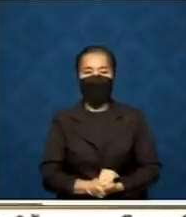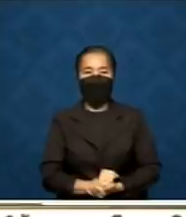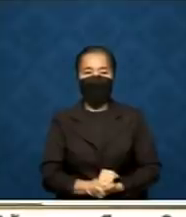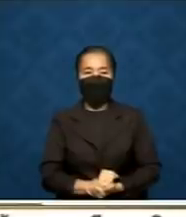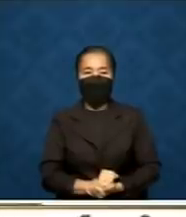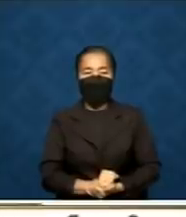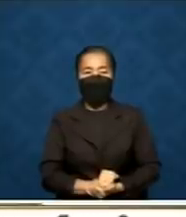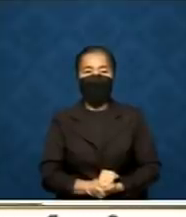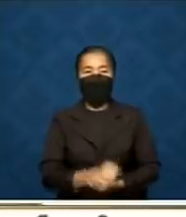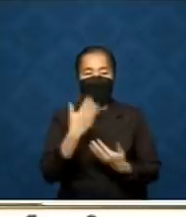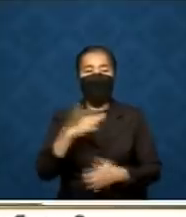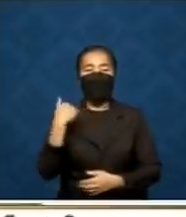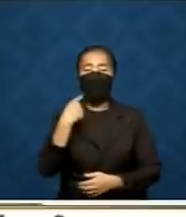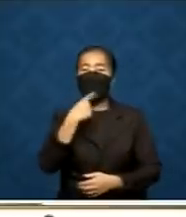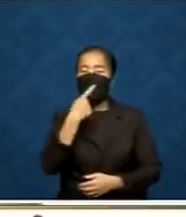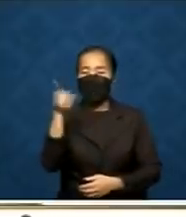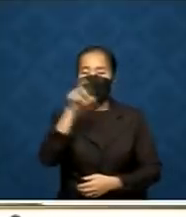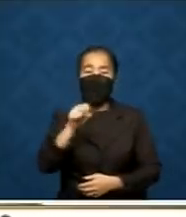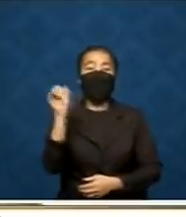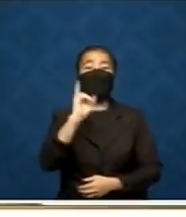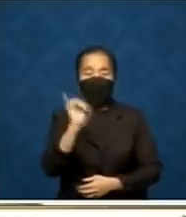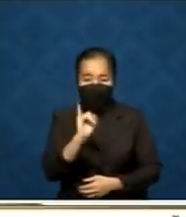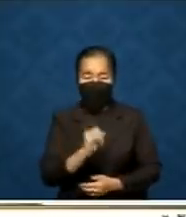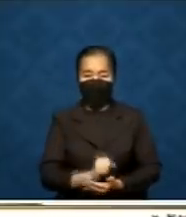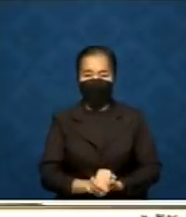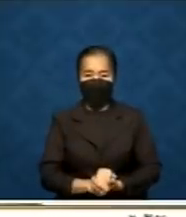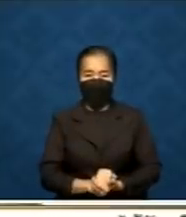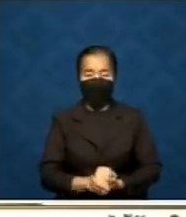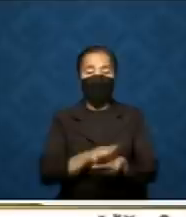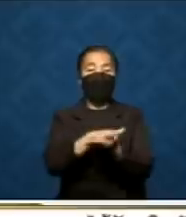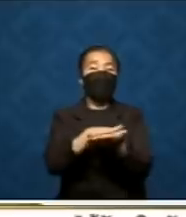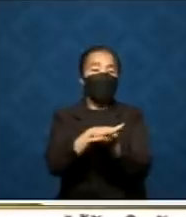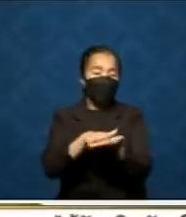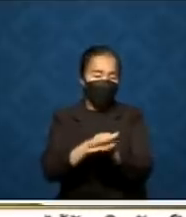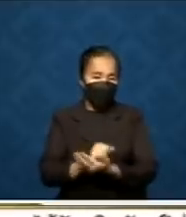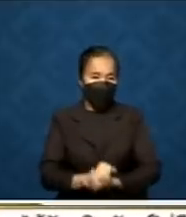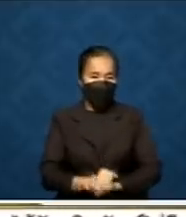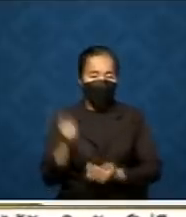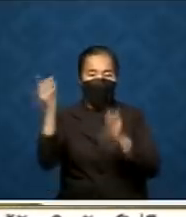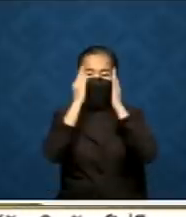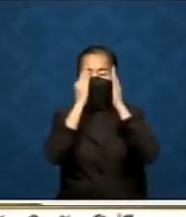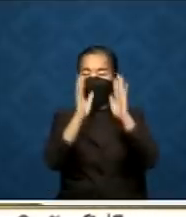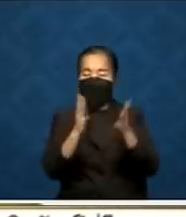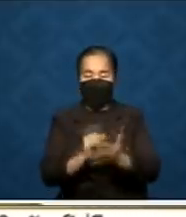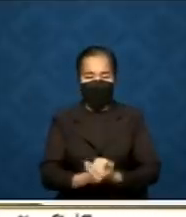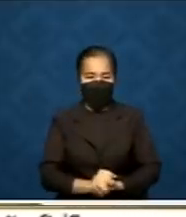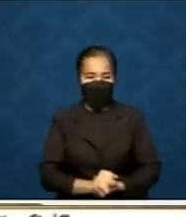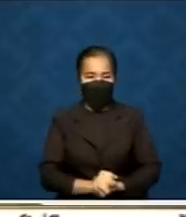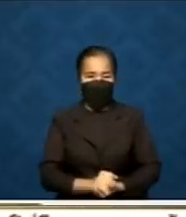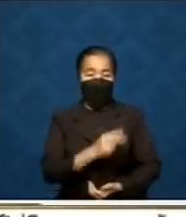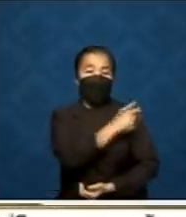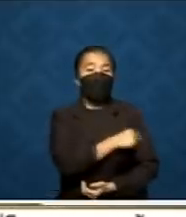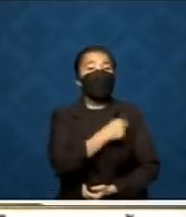ถ้าคุณที่คนที่พูดว่าชิลว์แบ๊คไม่ดีนี่ขอโทษนะก็ไม่ได้เจตนานะคุณ